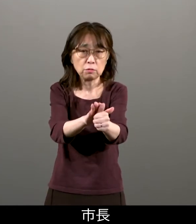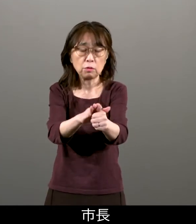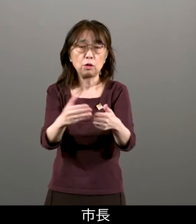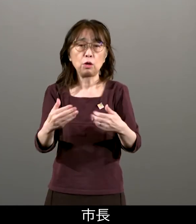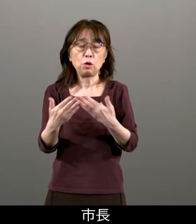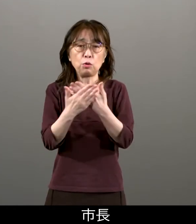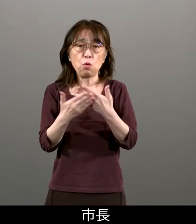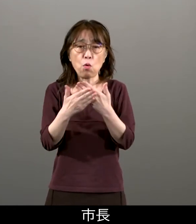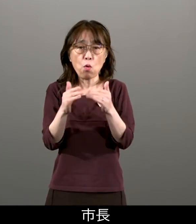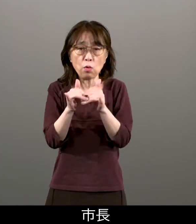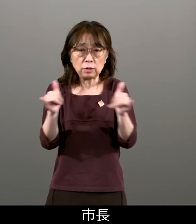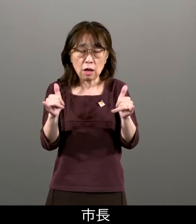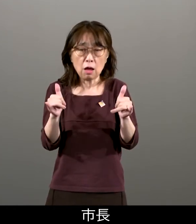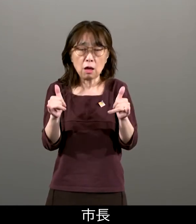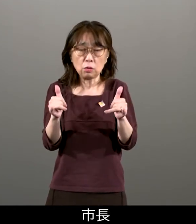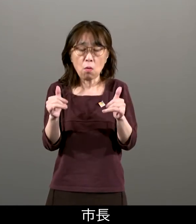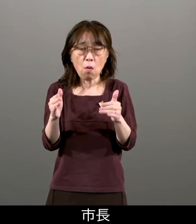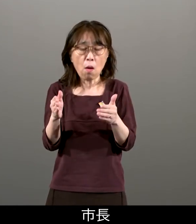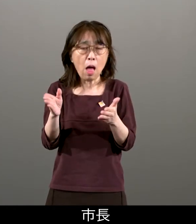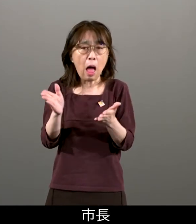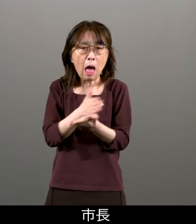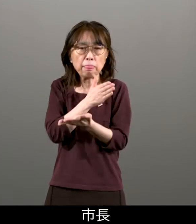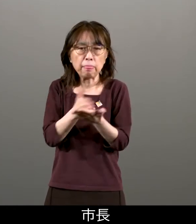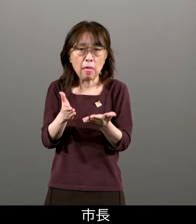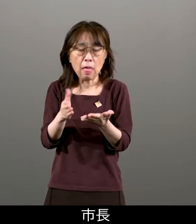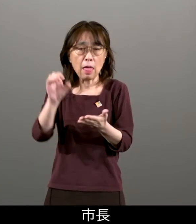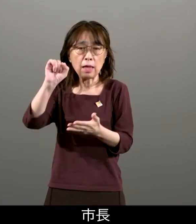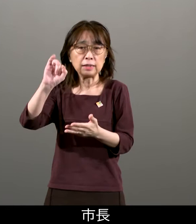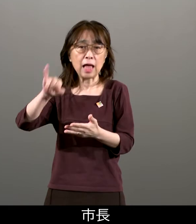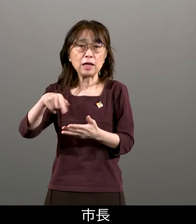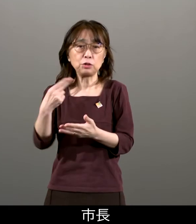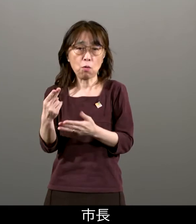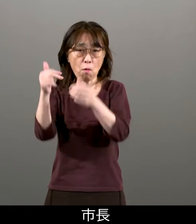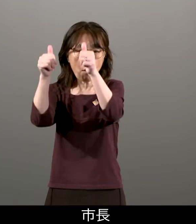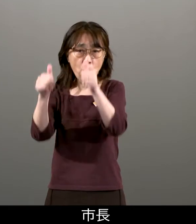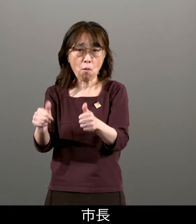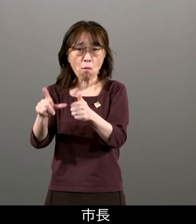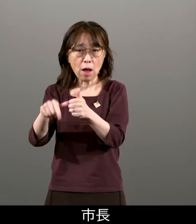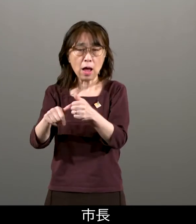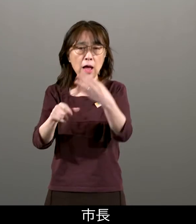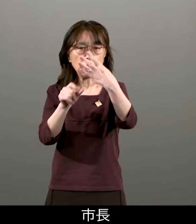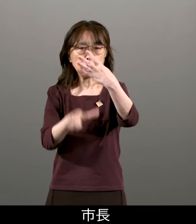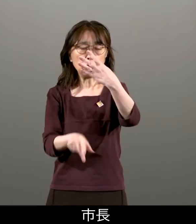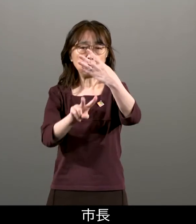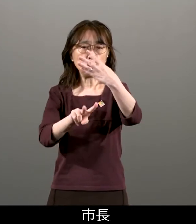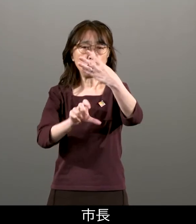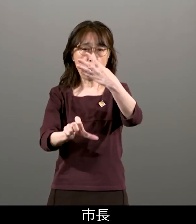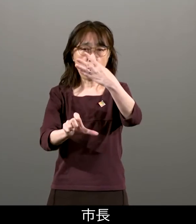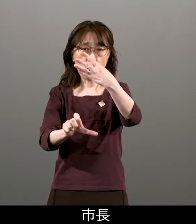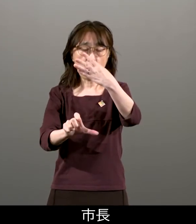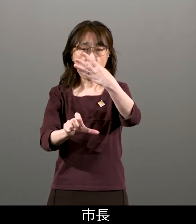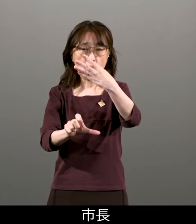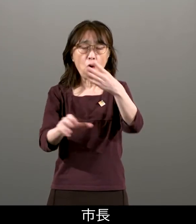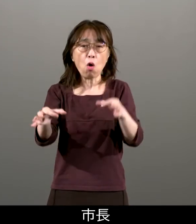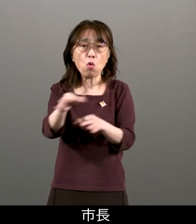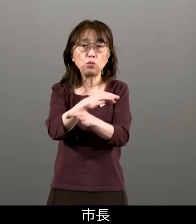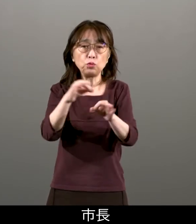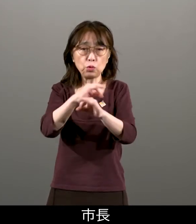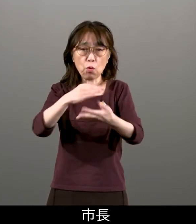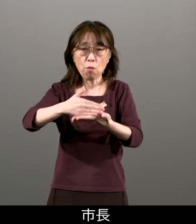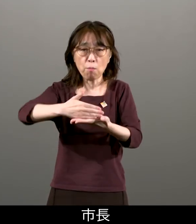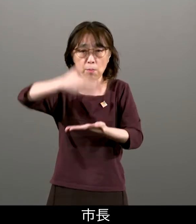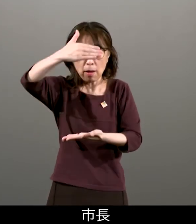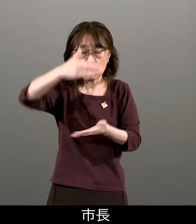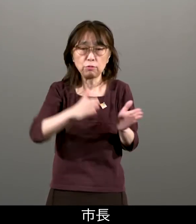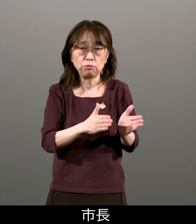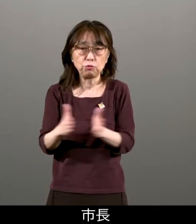の判定サイトにつきましては4月25日から運用を開始できるように今